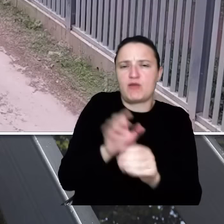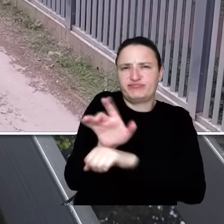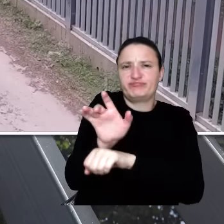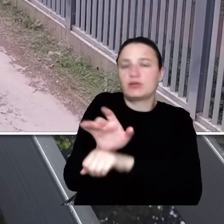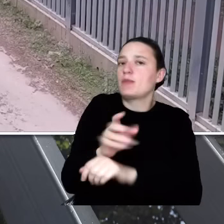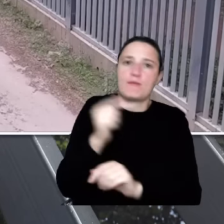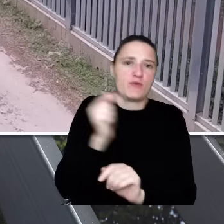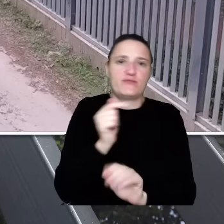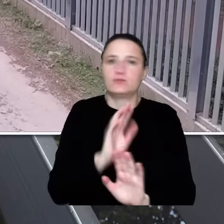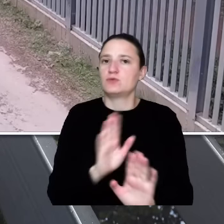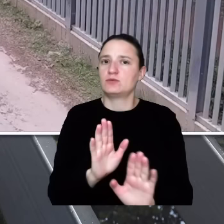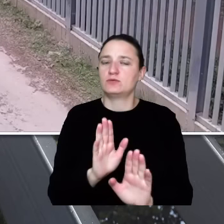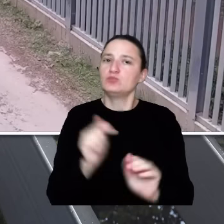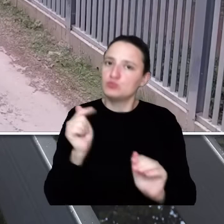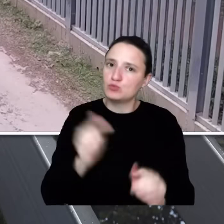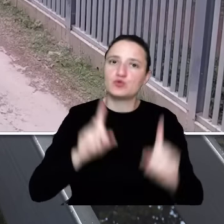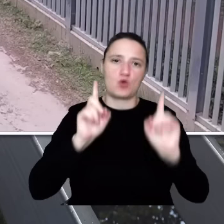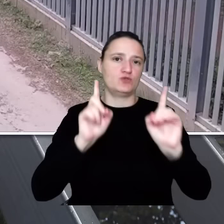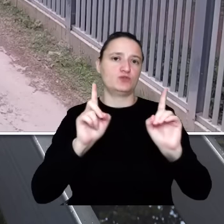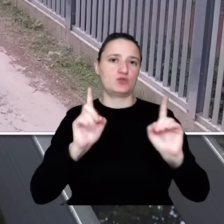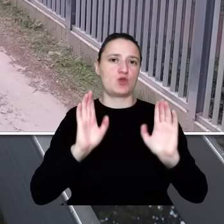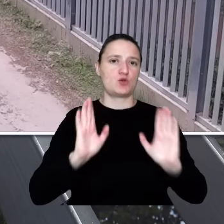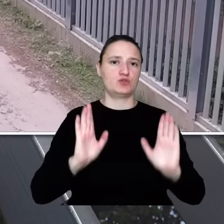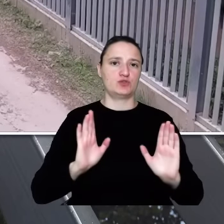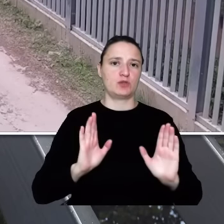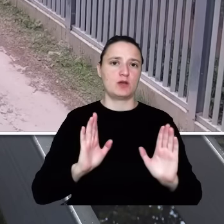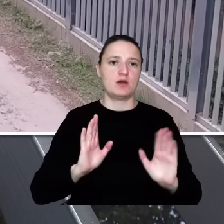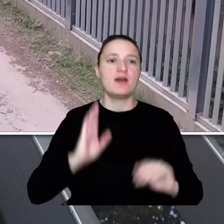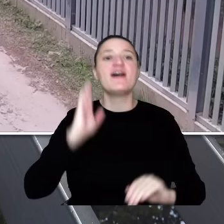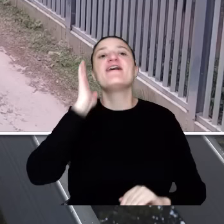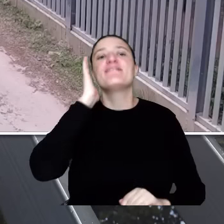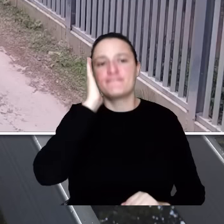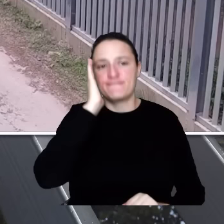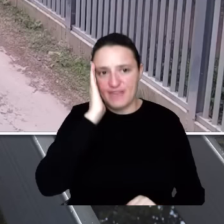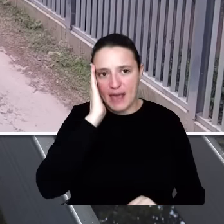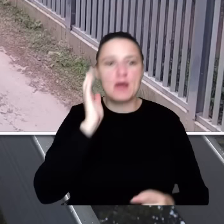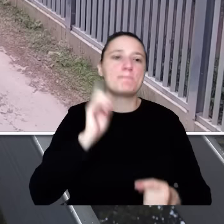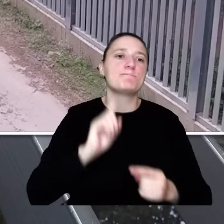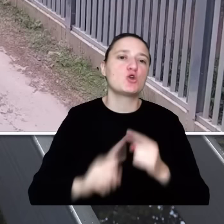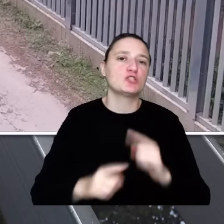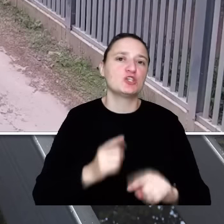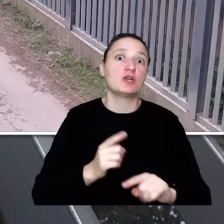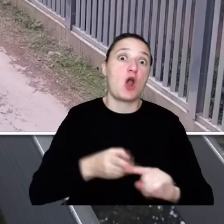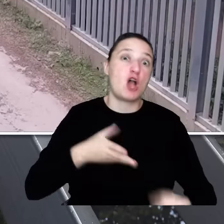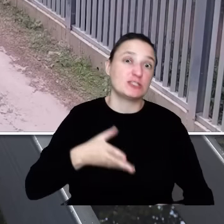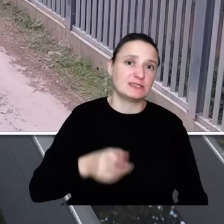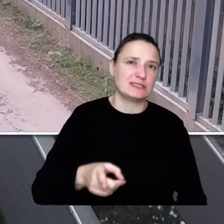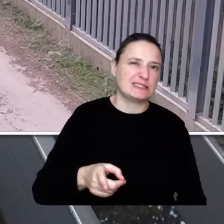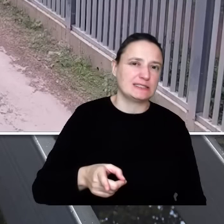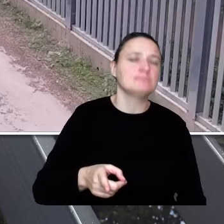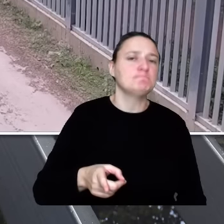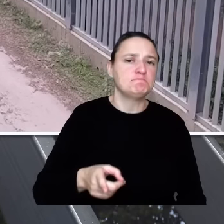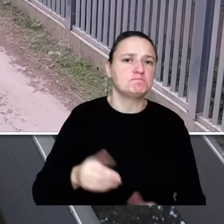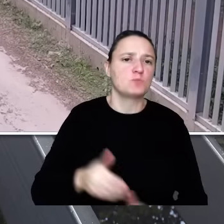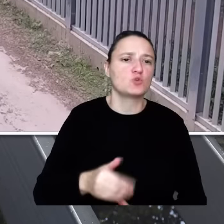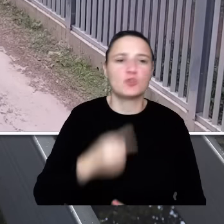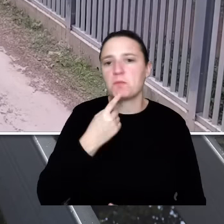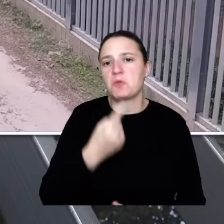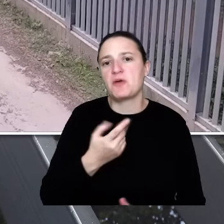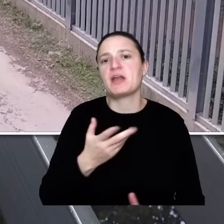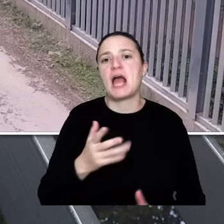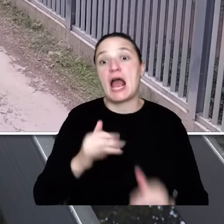Naprawdę wiem, że cynik polityczny powie, ten, kto głośniej krzyczy,